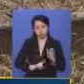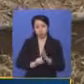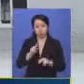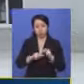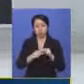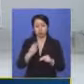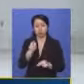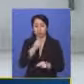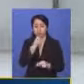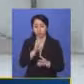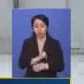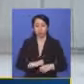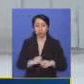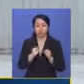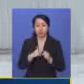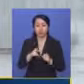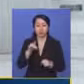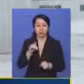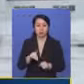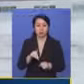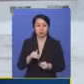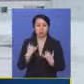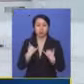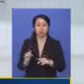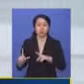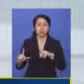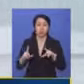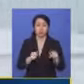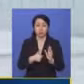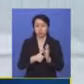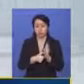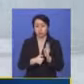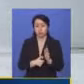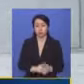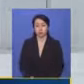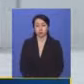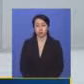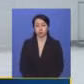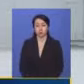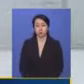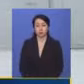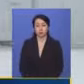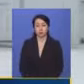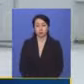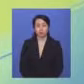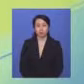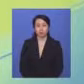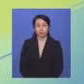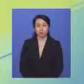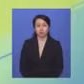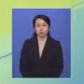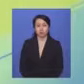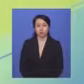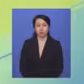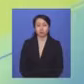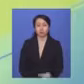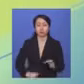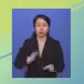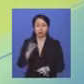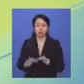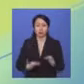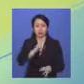2 откормочных площадок на 13 тысяч голов. Пока завезли только 600. Илья Кудряков, Анатолий Белонок, служба новостей. За